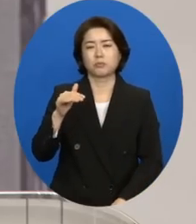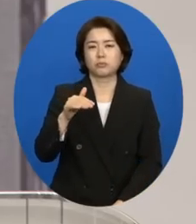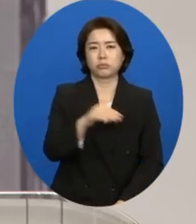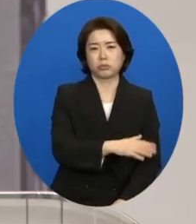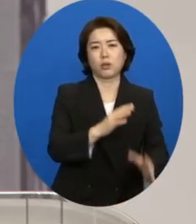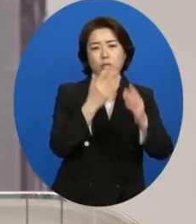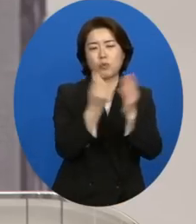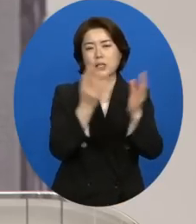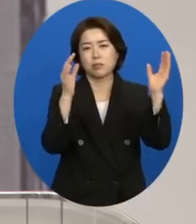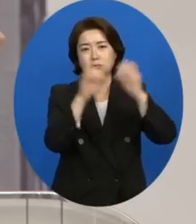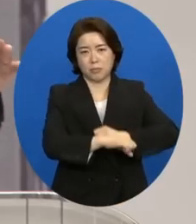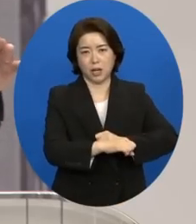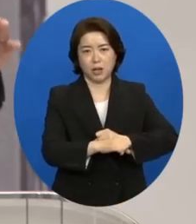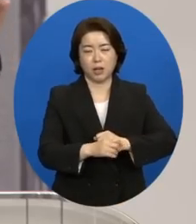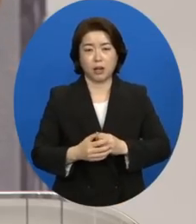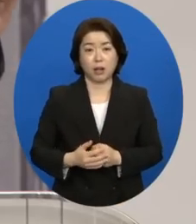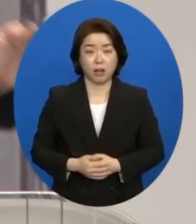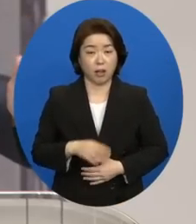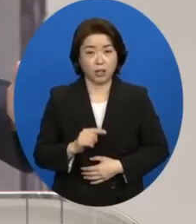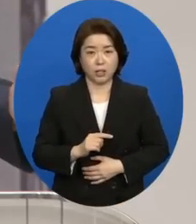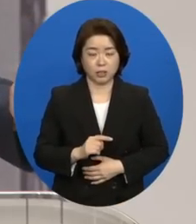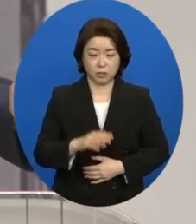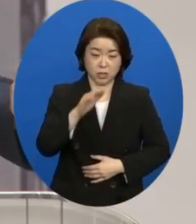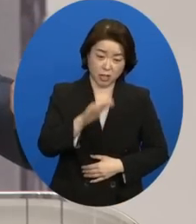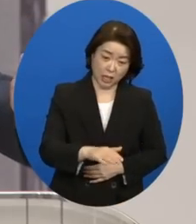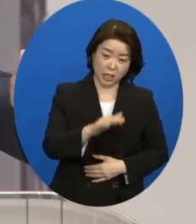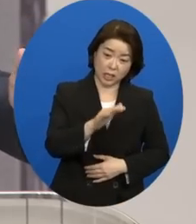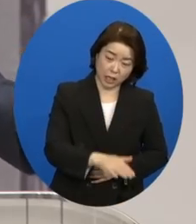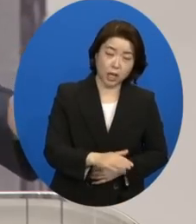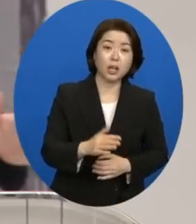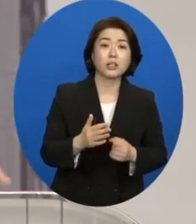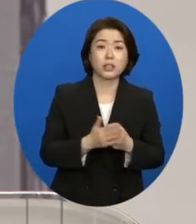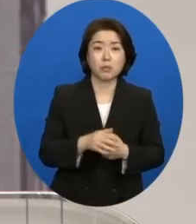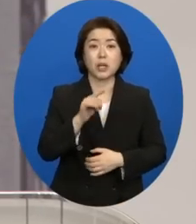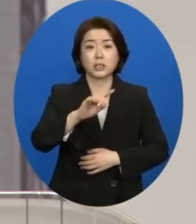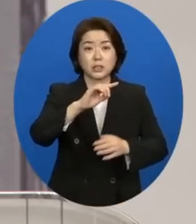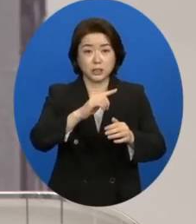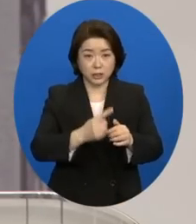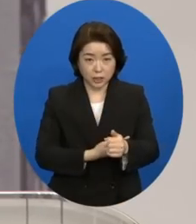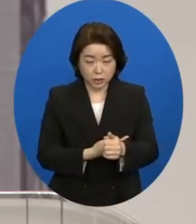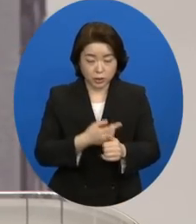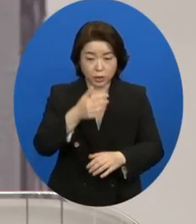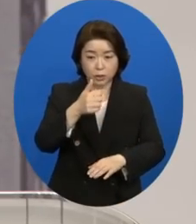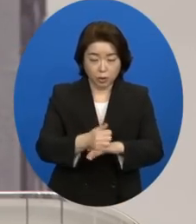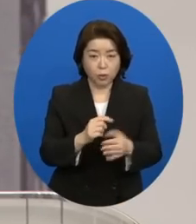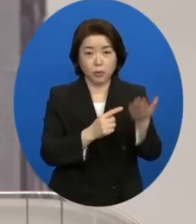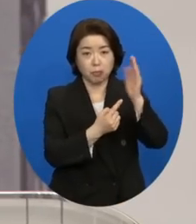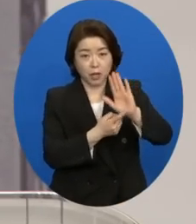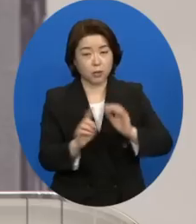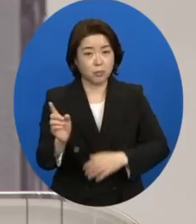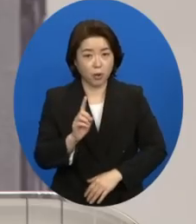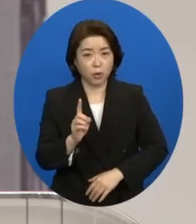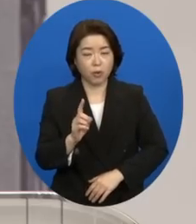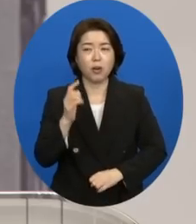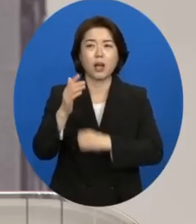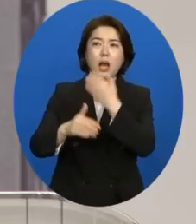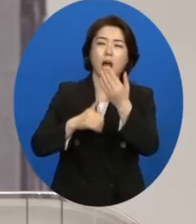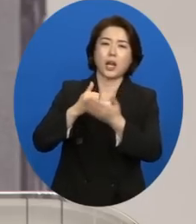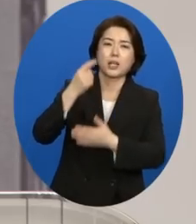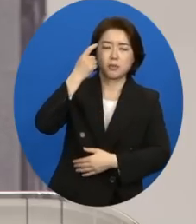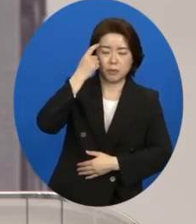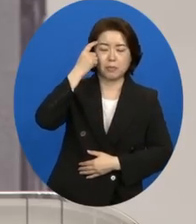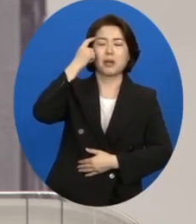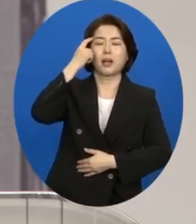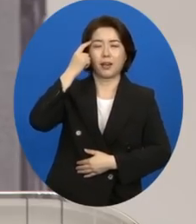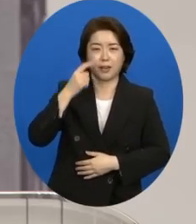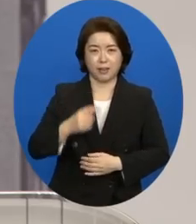됐어요 완전히 망하게 되고 낮아지니까 그제서야 누가 생각이 납니까 하나님이 생각이